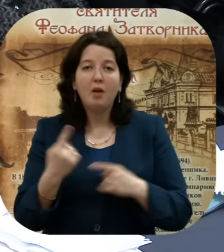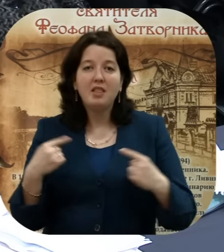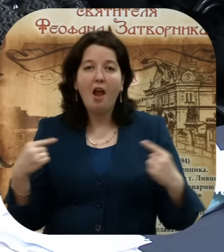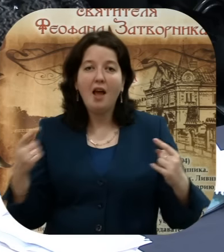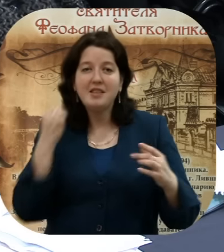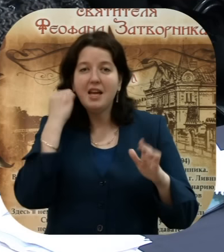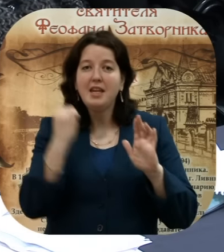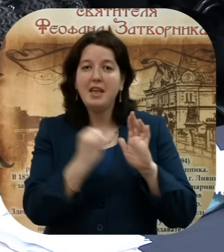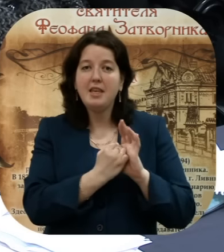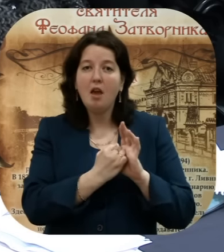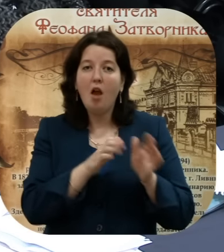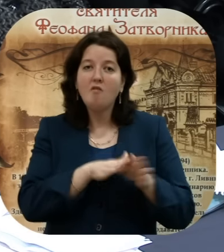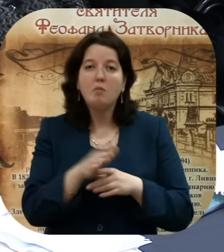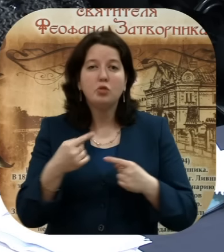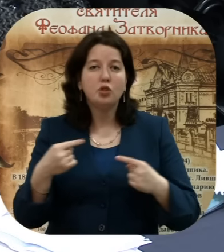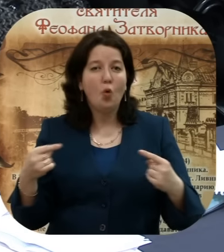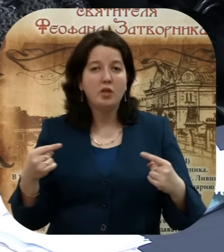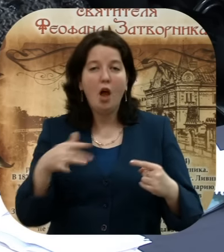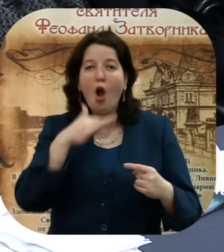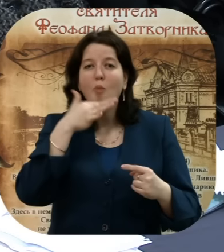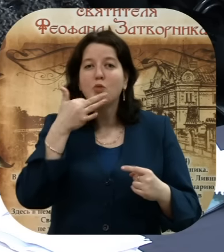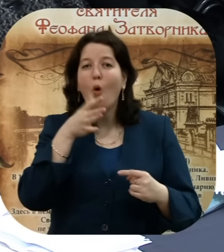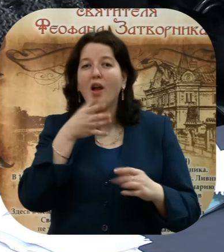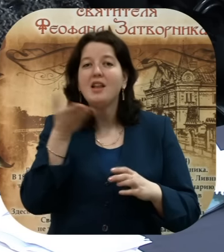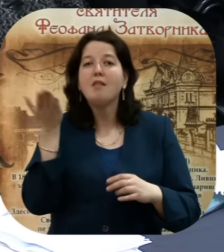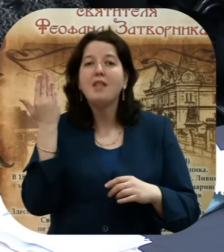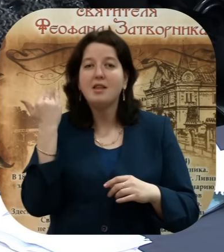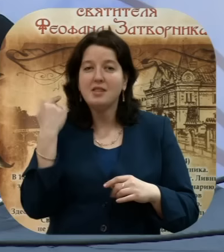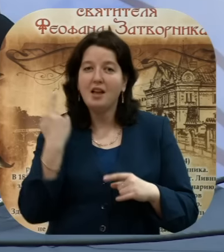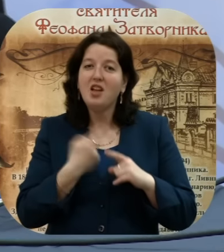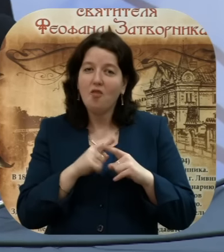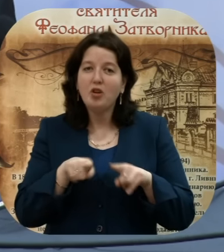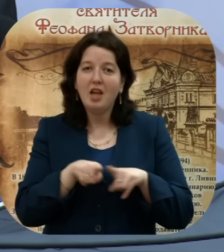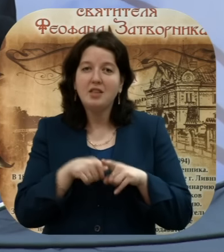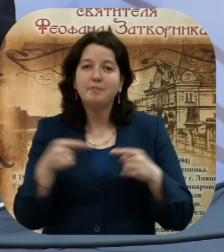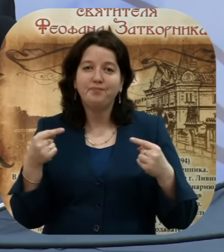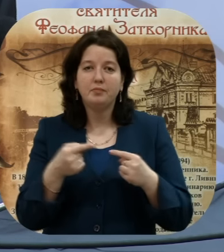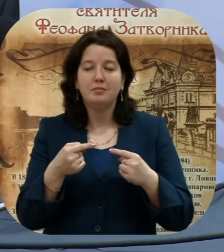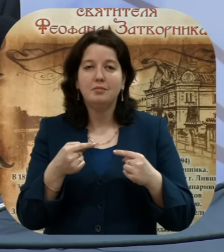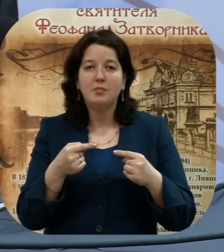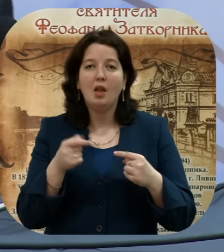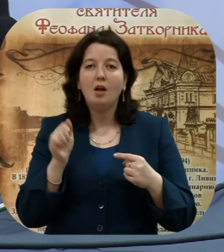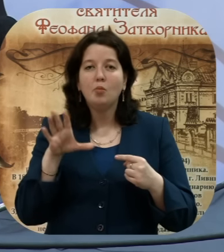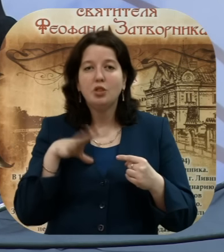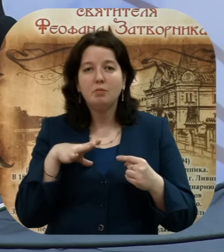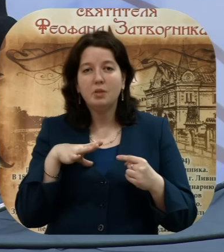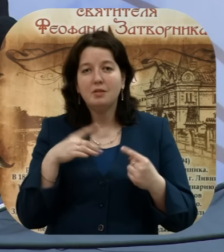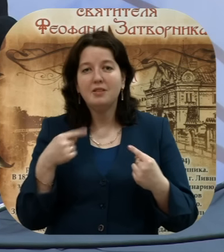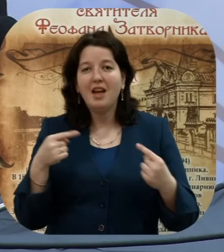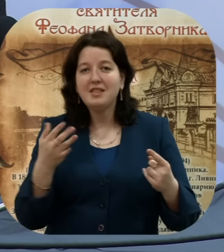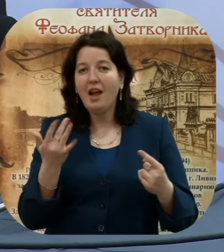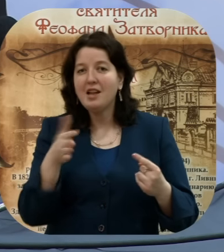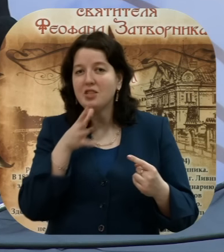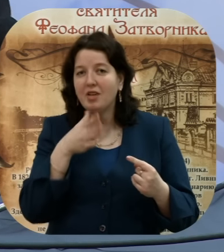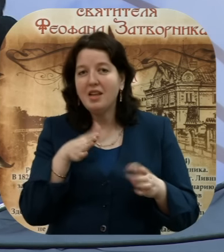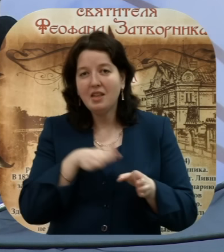сотворить что-нибудь такое. Много лет назад. А вот это другое дело тогда. А может, и немного.